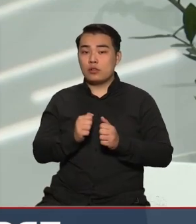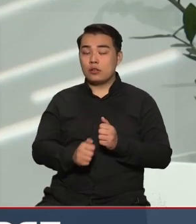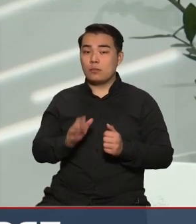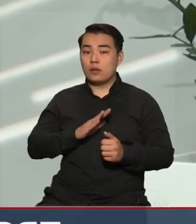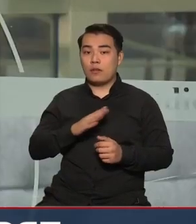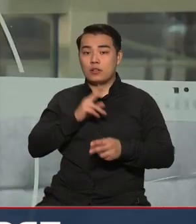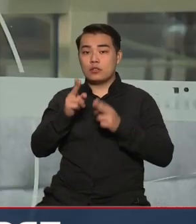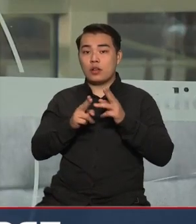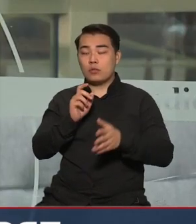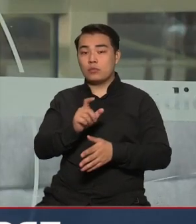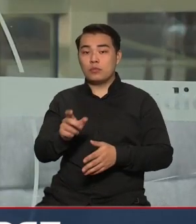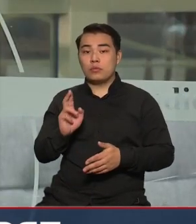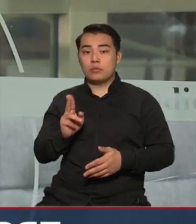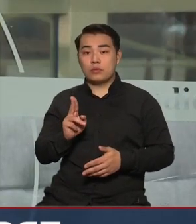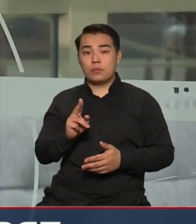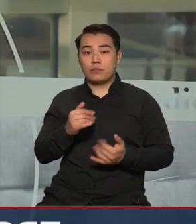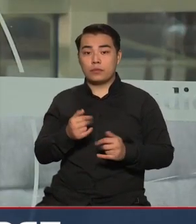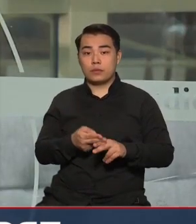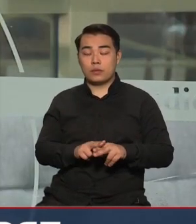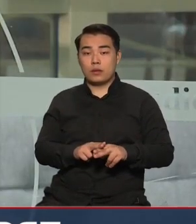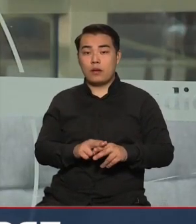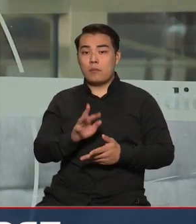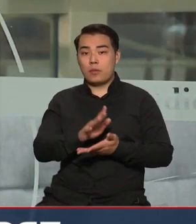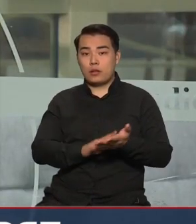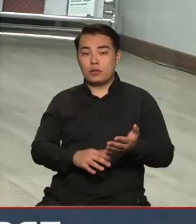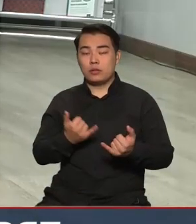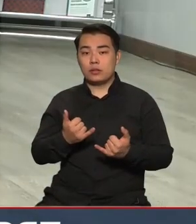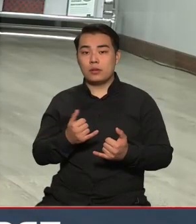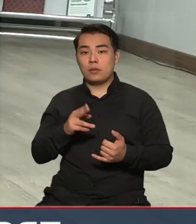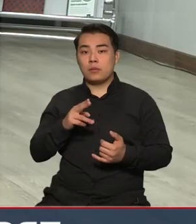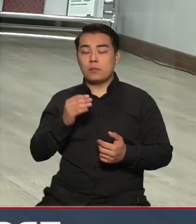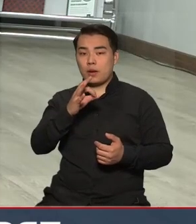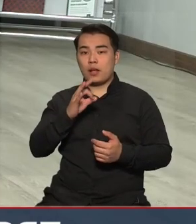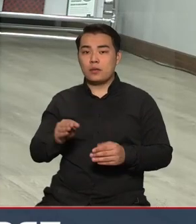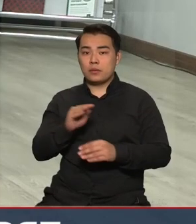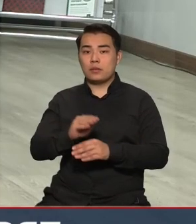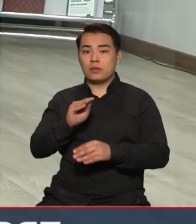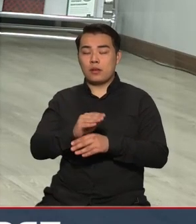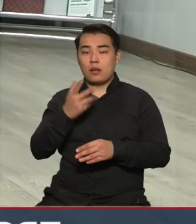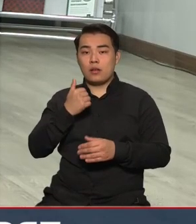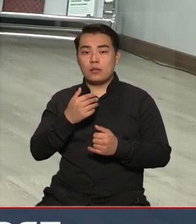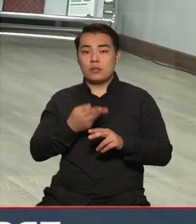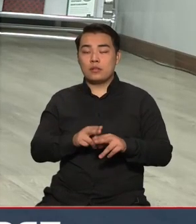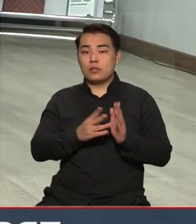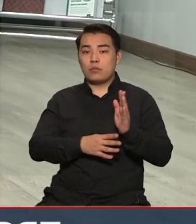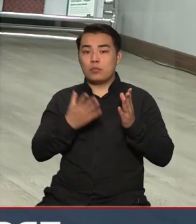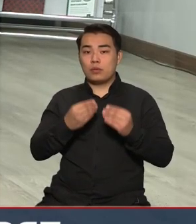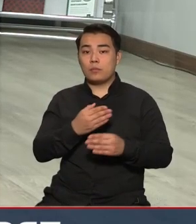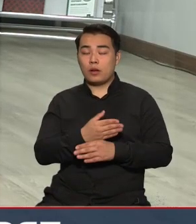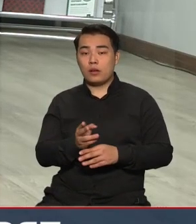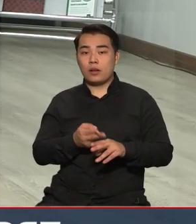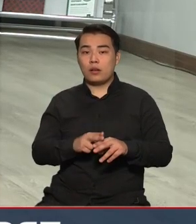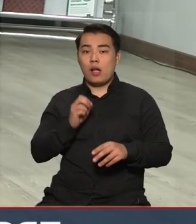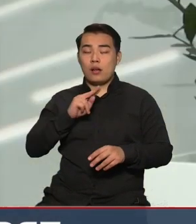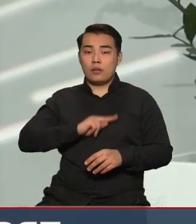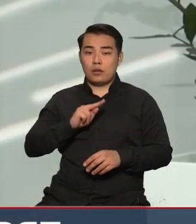люди жалуются, что они не продолжают начислять пеню даже после просрочки 90 дней, да, как они